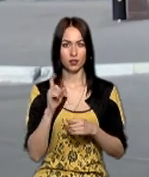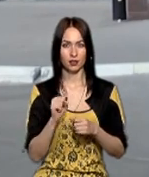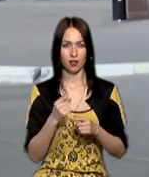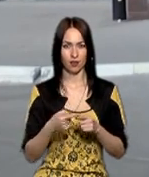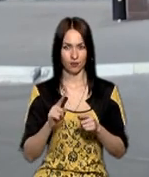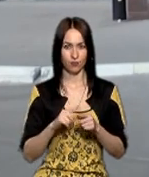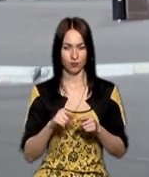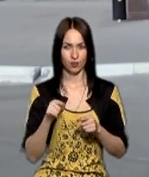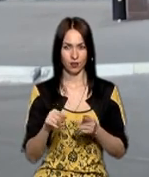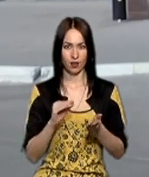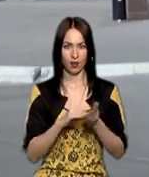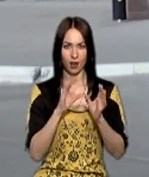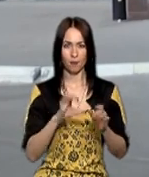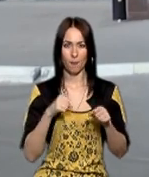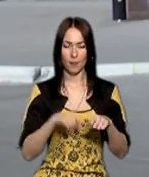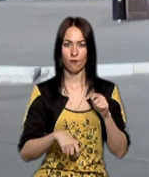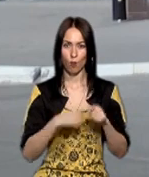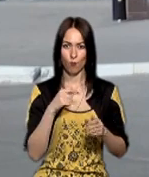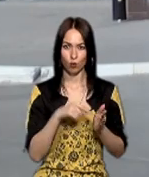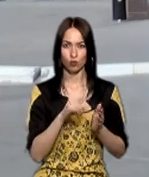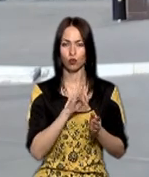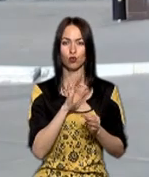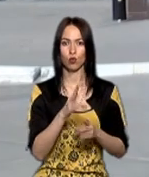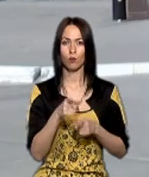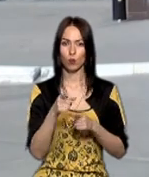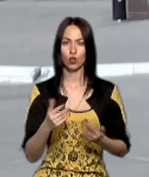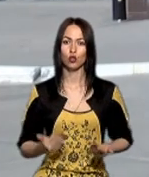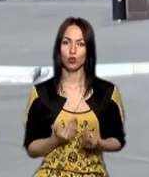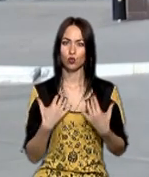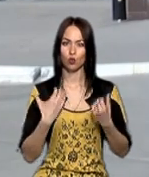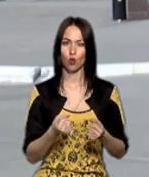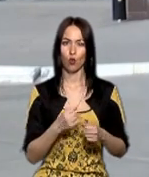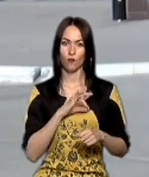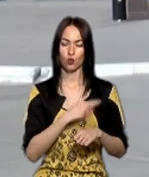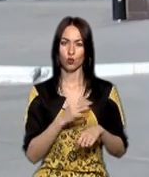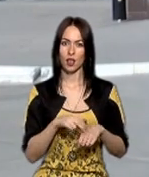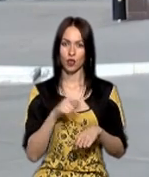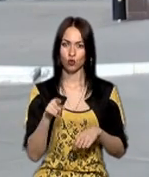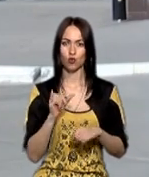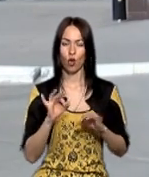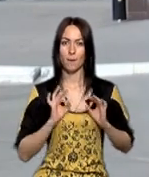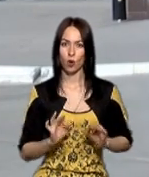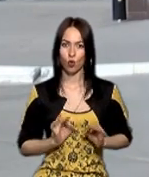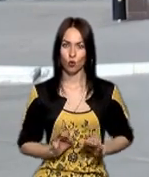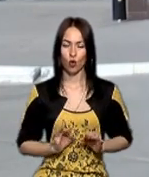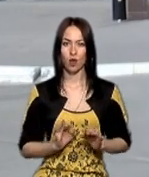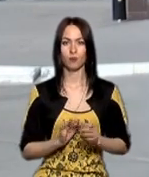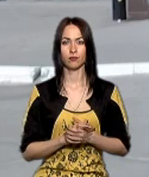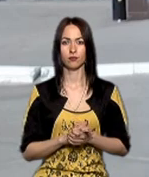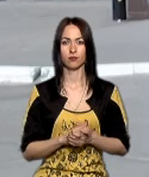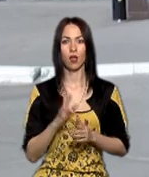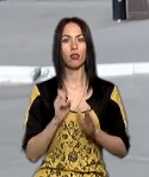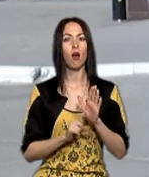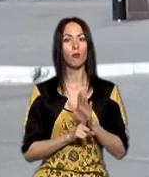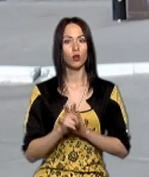вказаного кримінального правопорушення погрожував життю та здоров'ю слідчого та прокурора у кримінальному провадженні. На